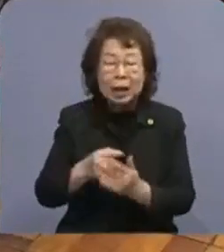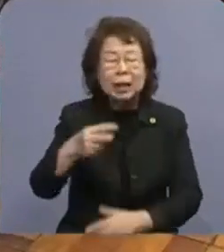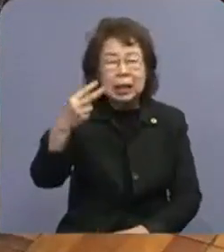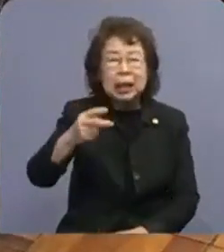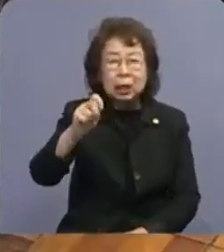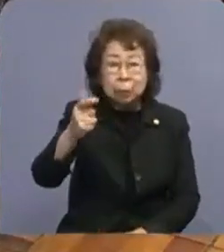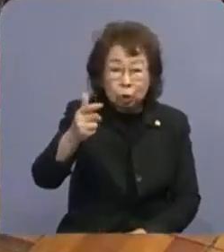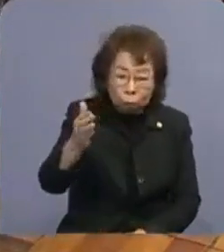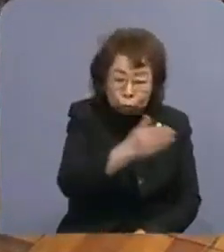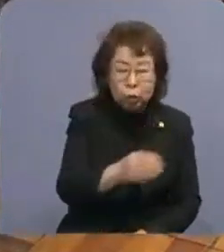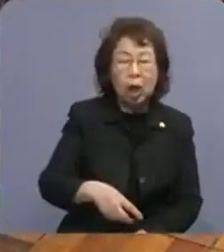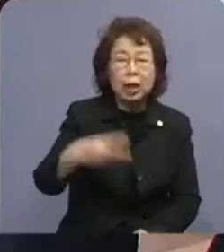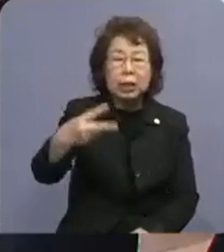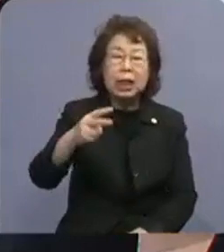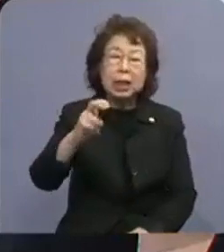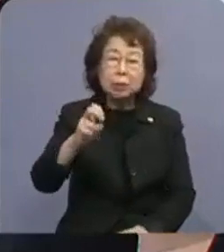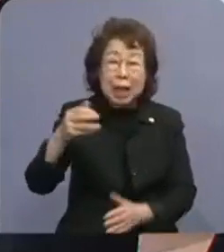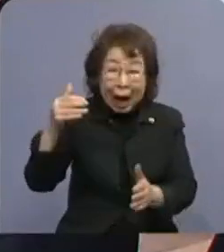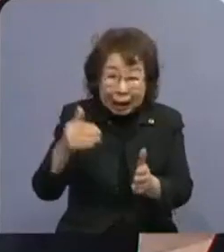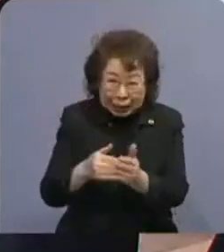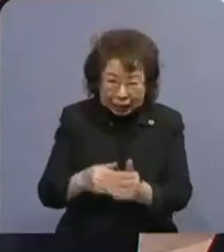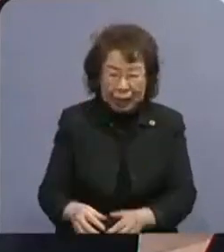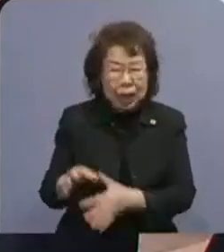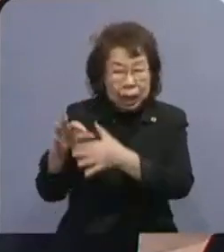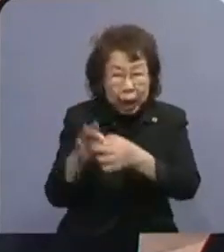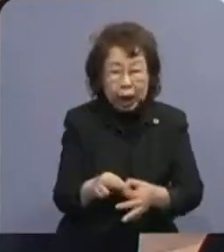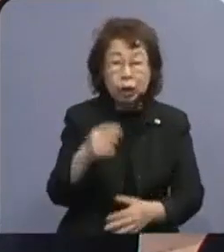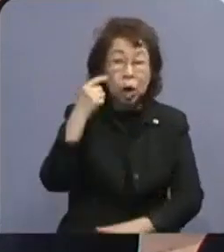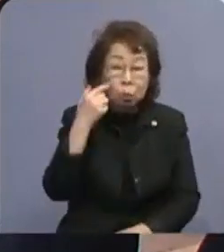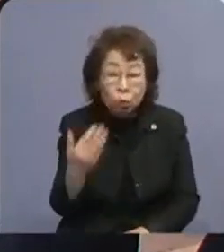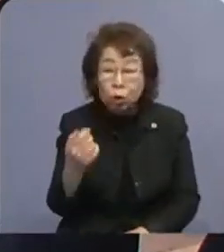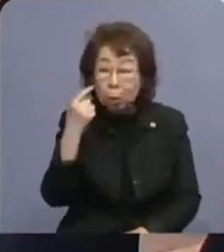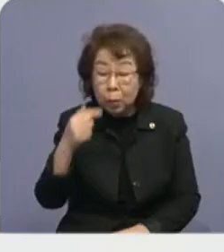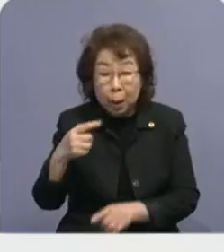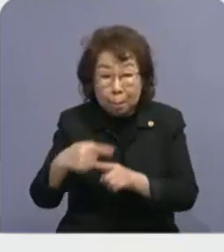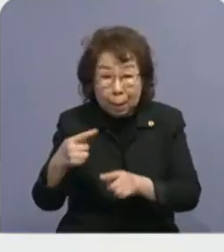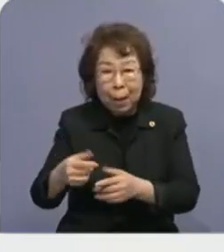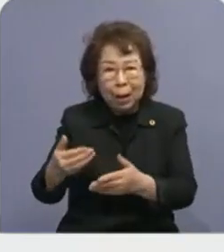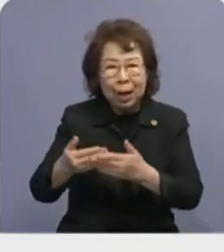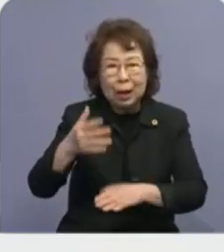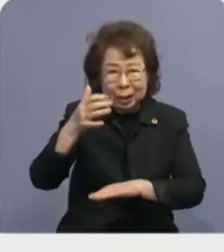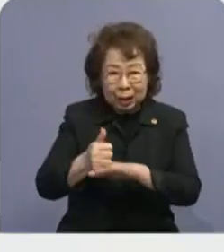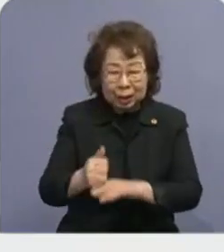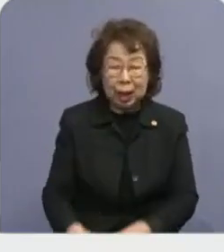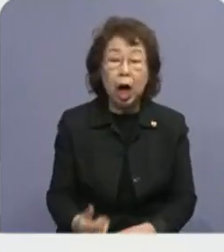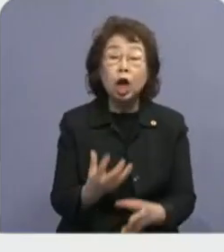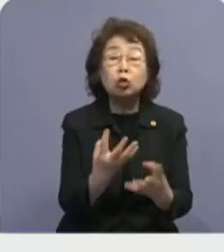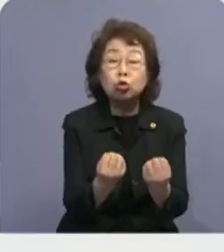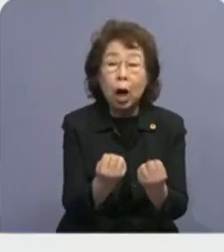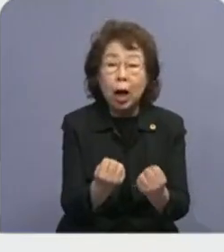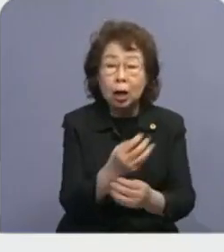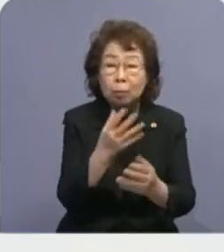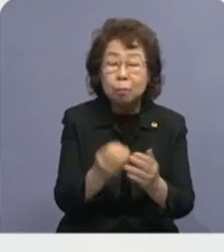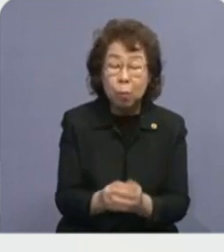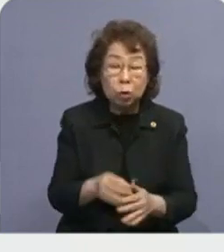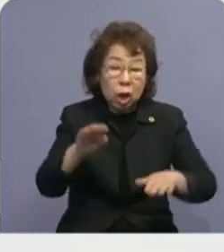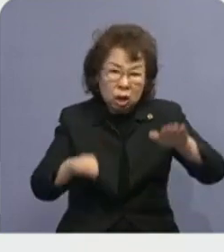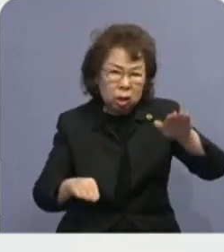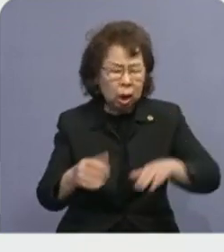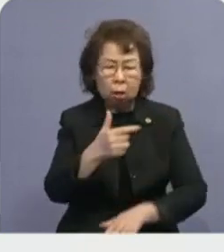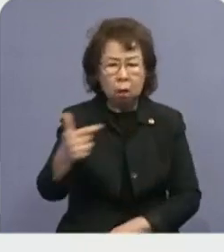2016년부터 2020년까지 지속해서 분석한 결과입니다 특히 수학은 학업 성취도